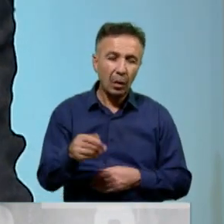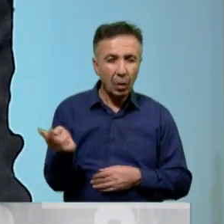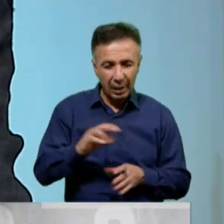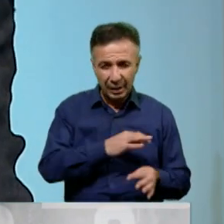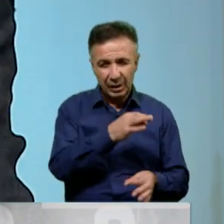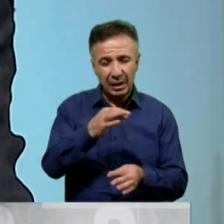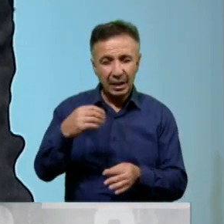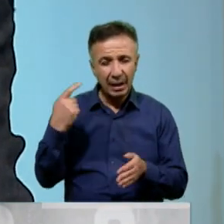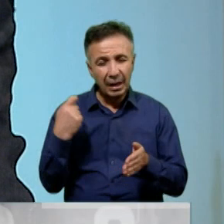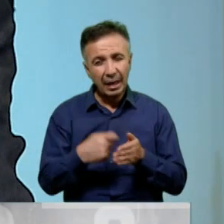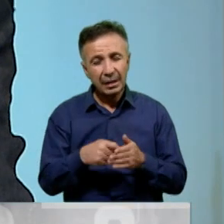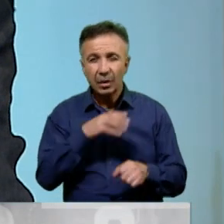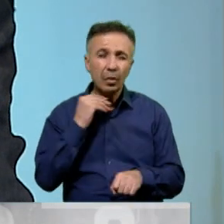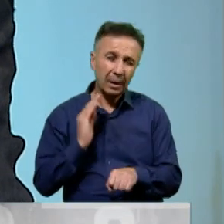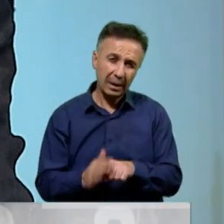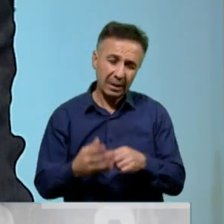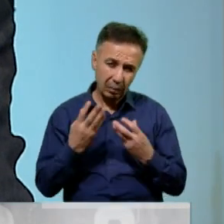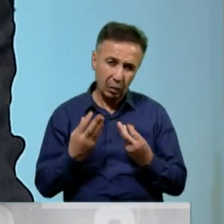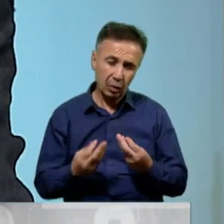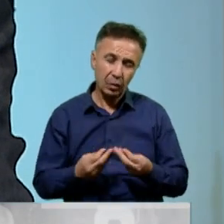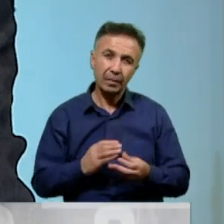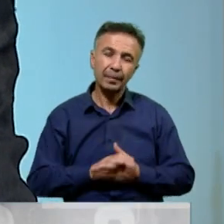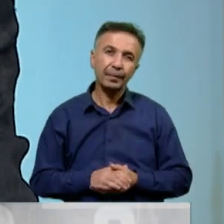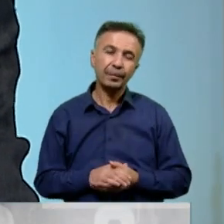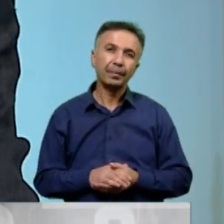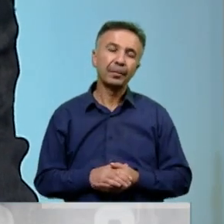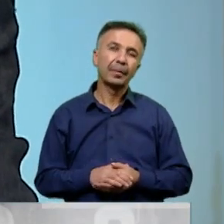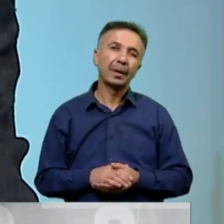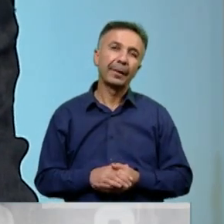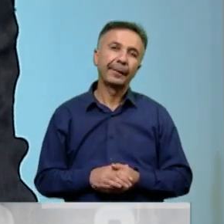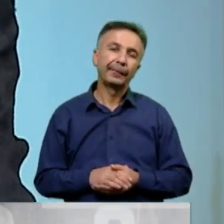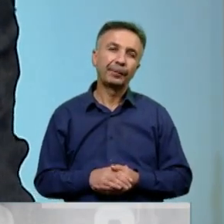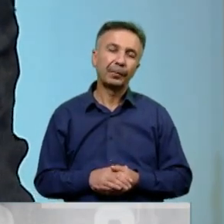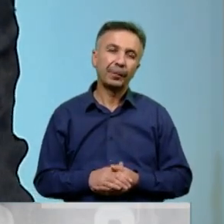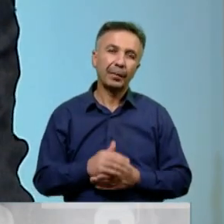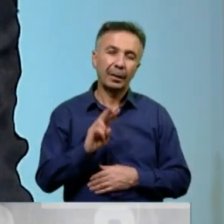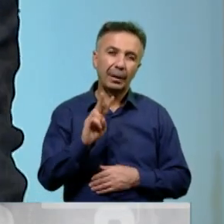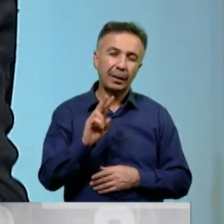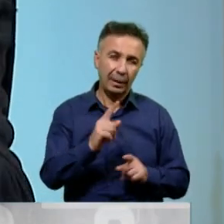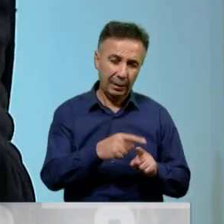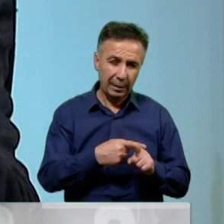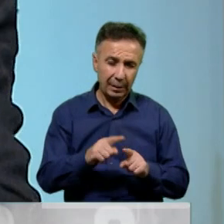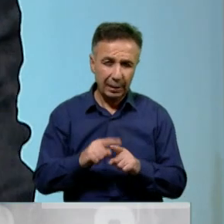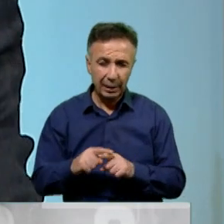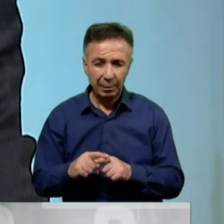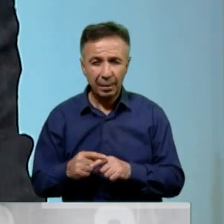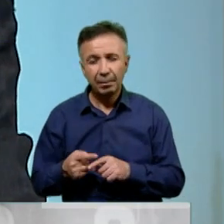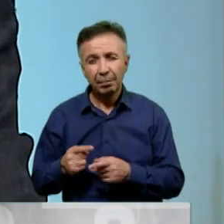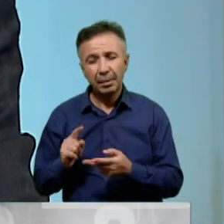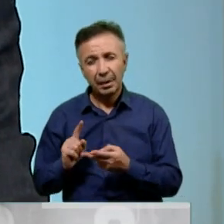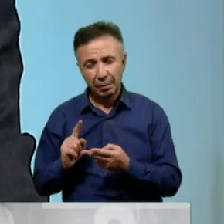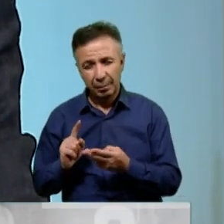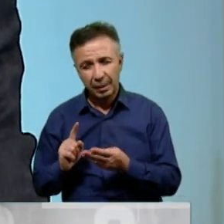Hatta hisseye ortak, yani büyükbaş hayvan vardı. İki hissesiz, bir hisse işte ölmüşleriniz